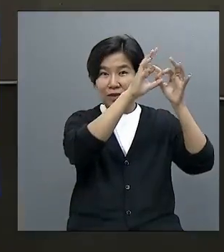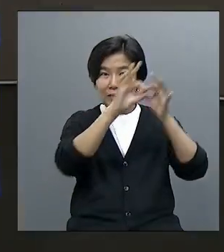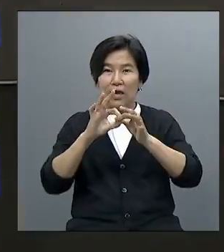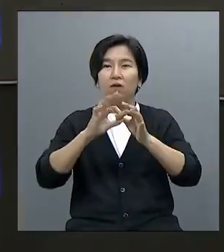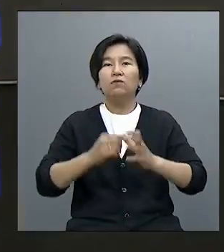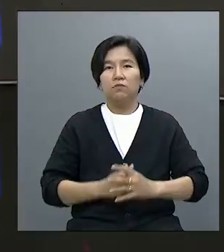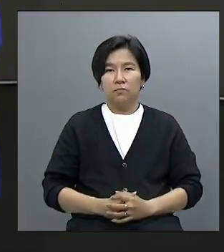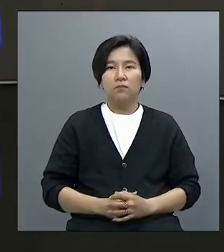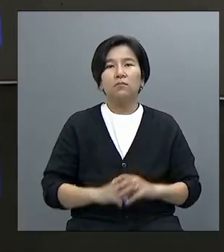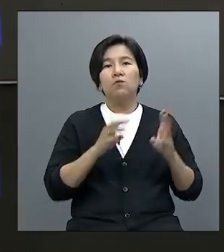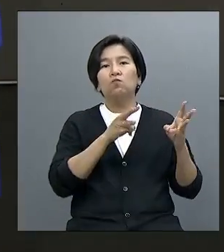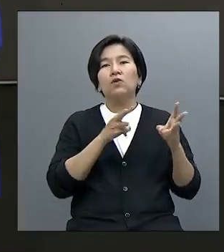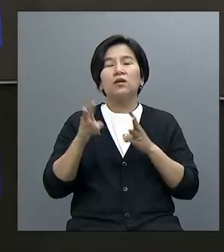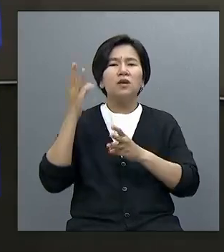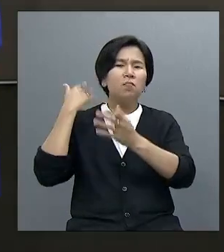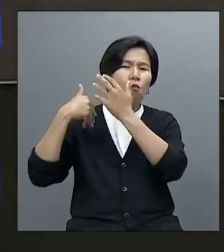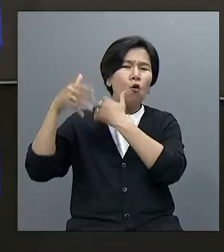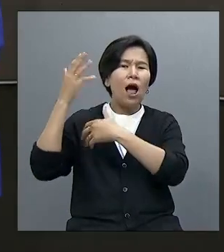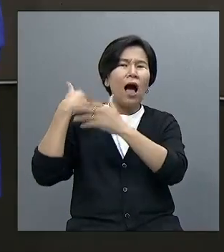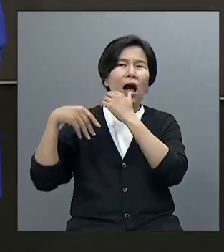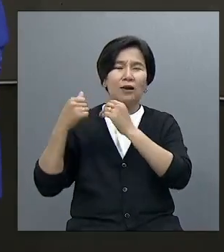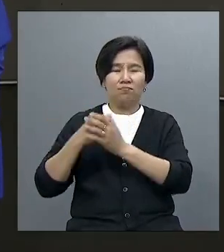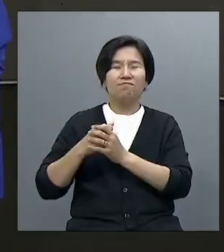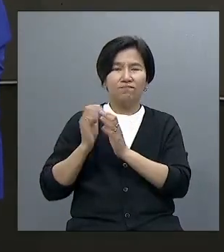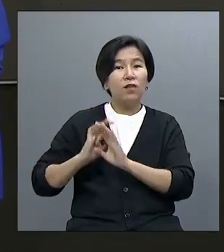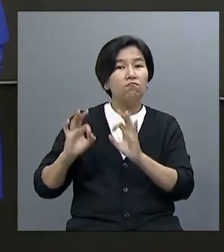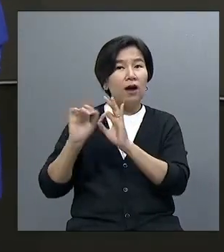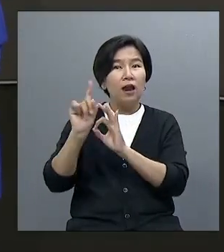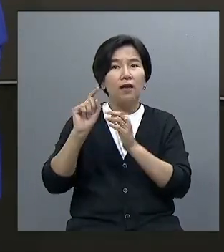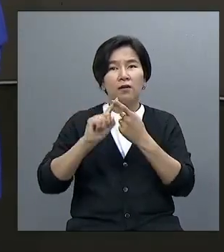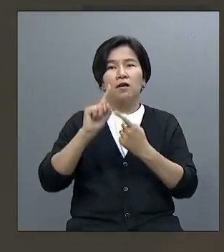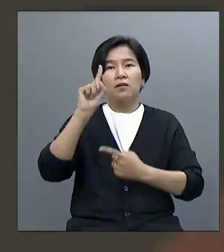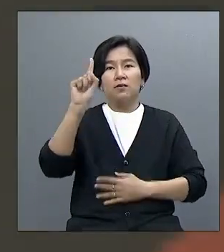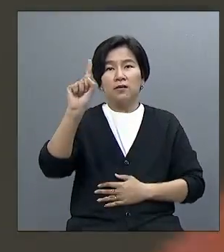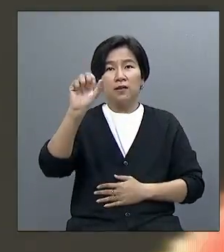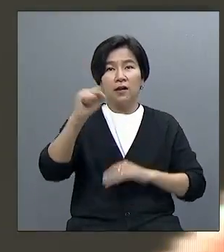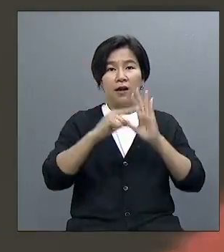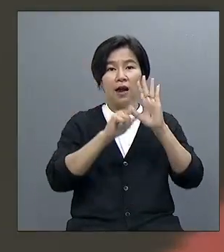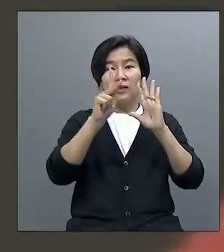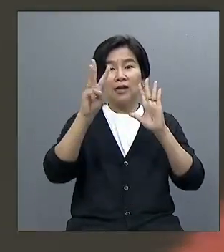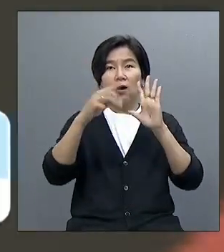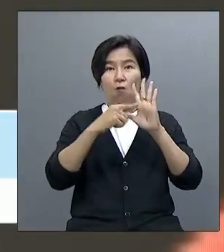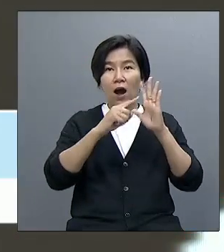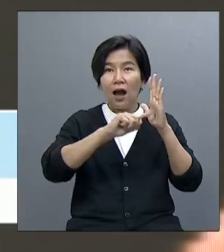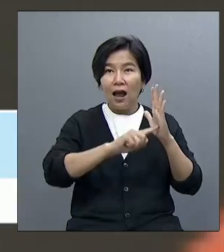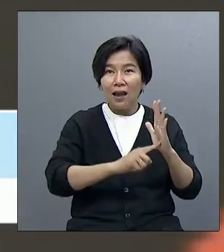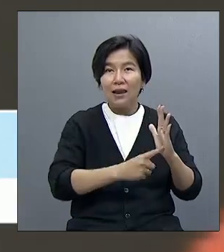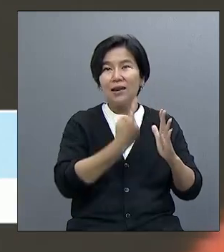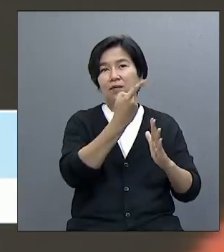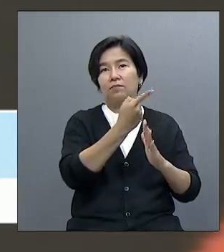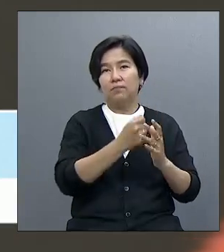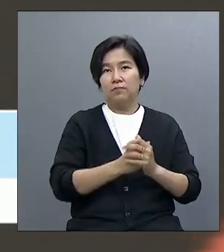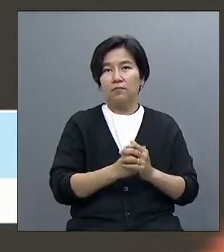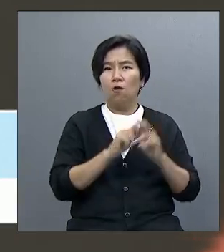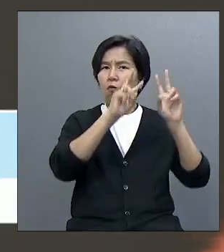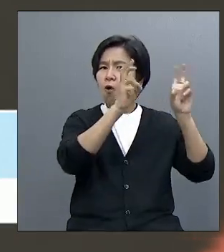ะวิธีการเล่นสักกวาในสมัยโบราณเนี่ยเขามีหลักของเขานะฮ ะ คือหนึ่งเวลาการเล่นสักกวาเนี่ย เรื่องแรกที่สำคัญที่สุดก็คือต้องมีเรื่อง